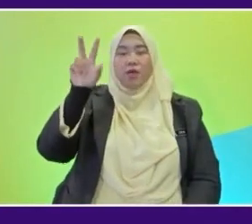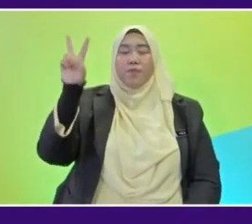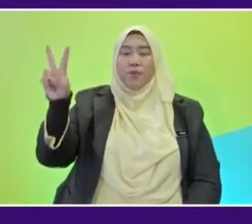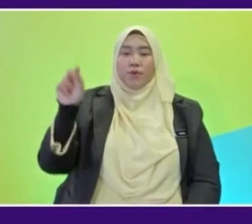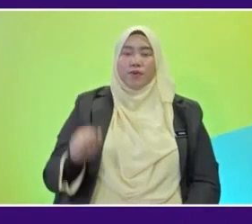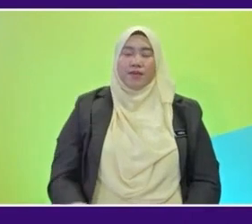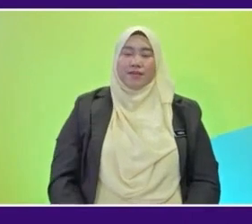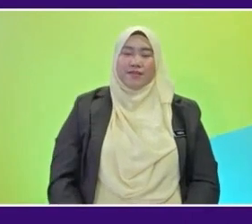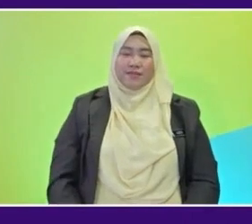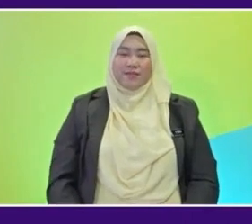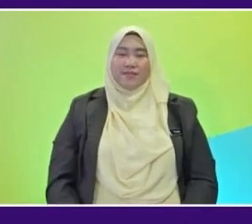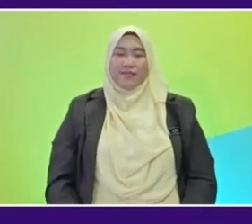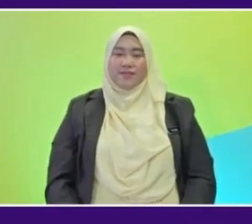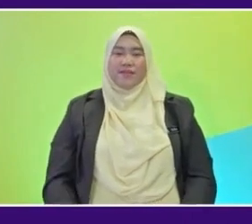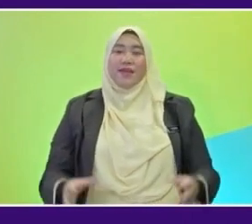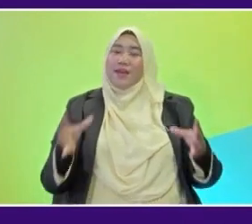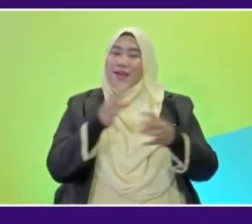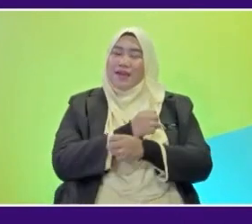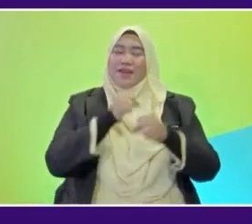enam bintang